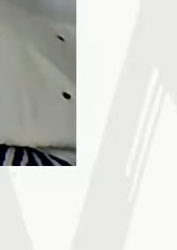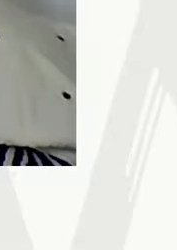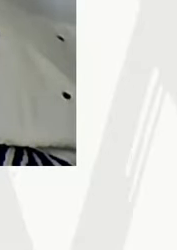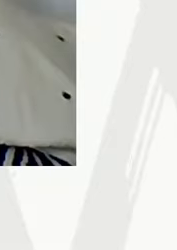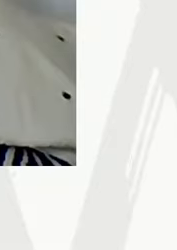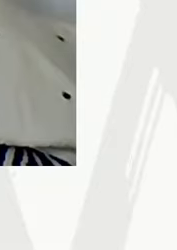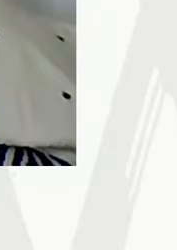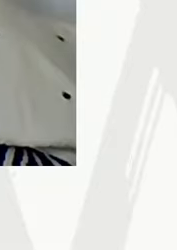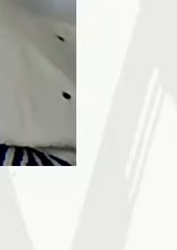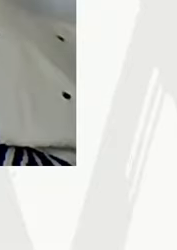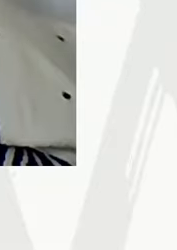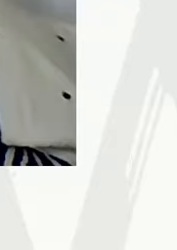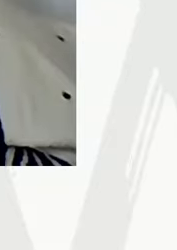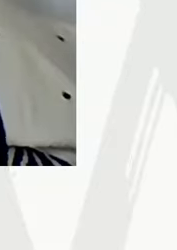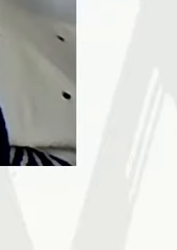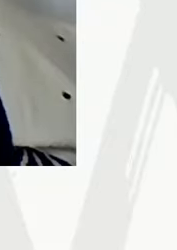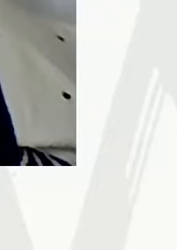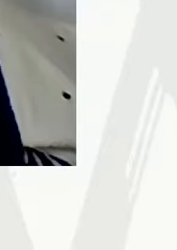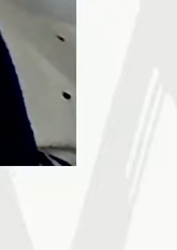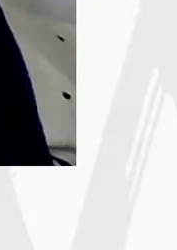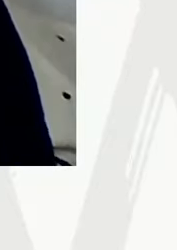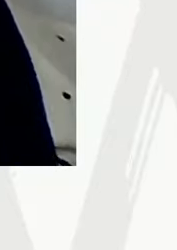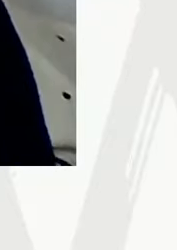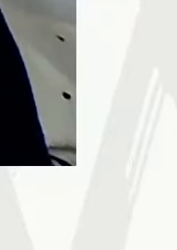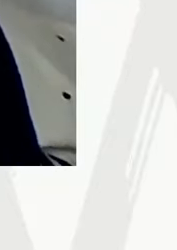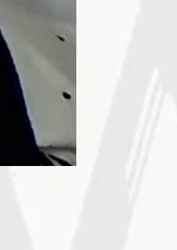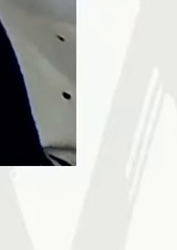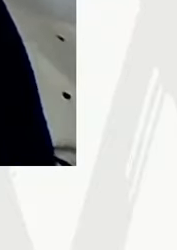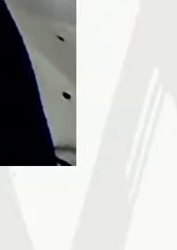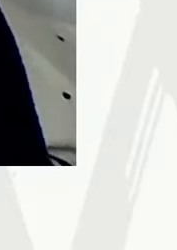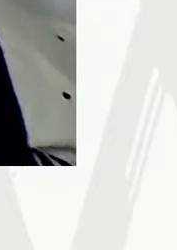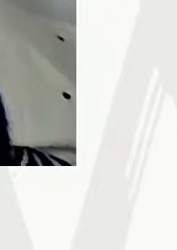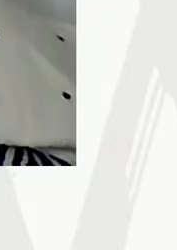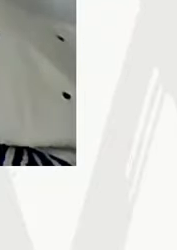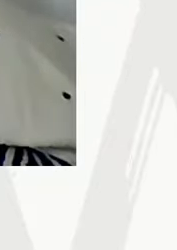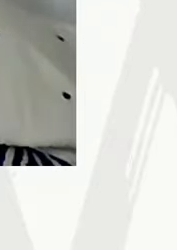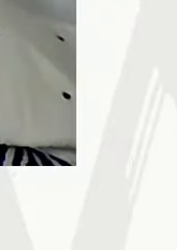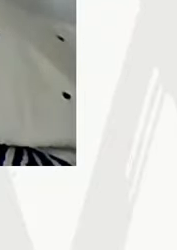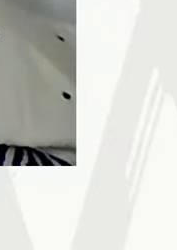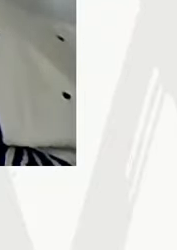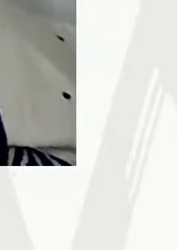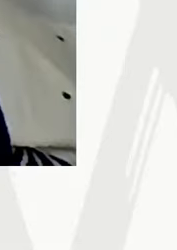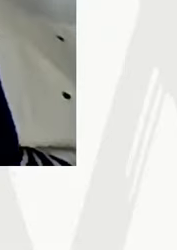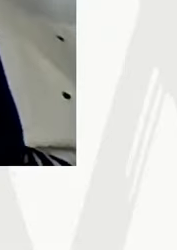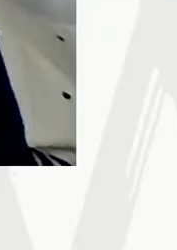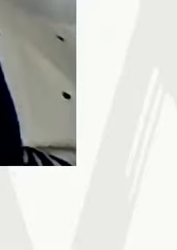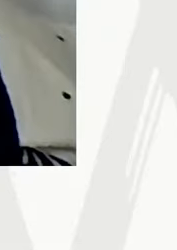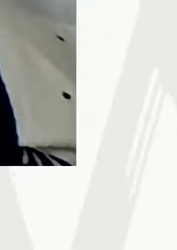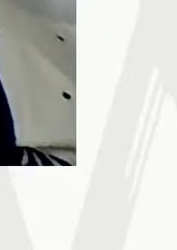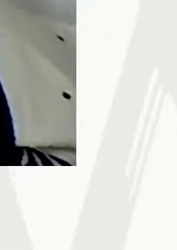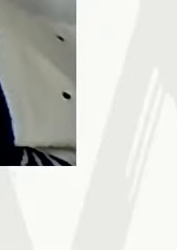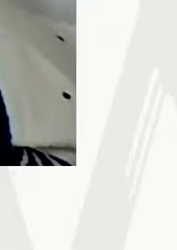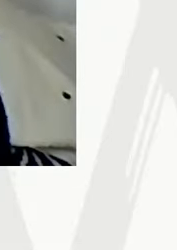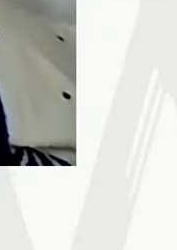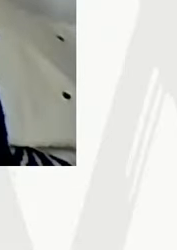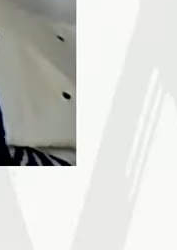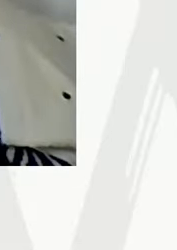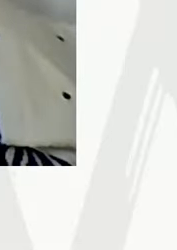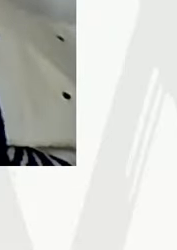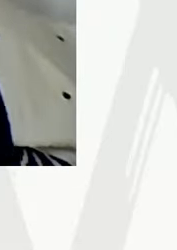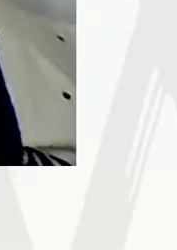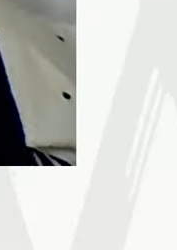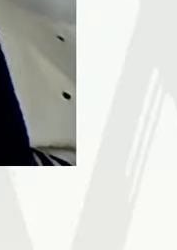Les productions, les possessions, les actions et les œuvres ne sont en vérité que les